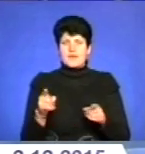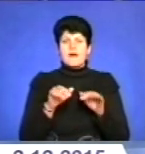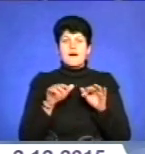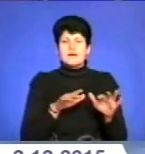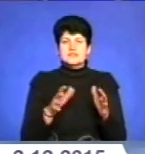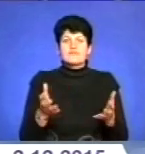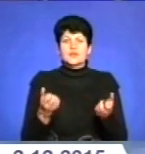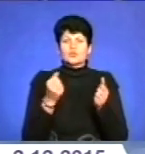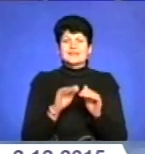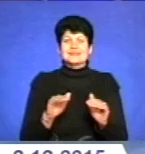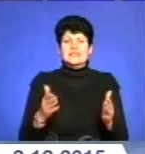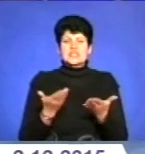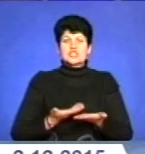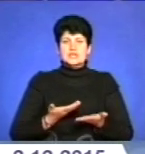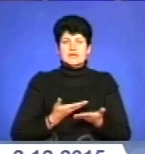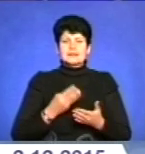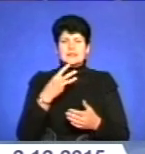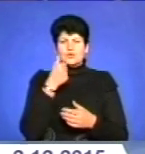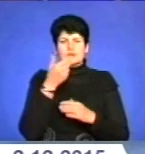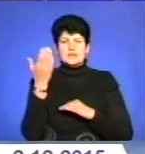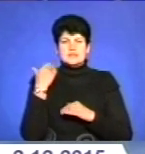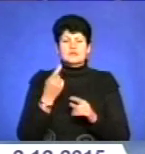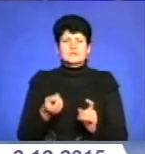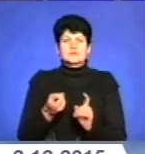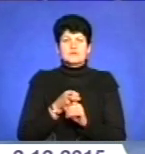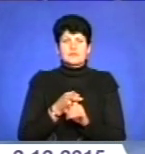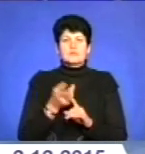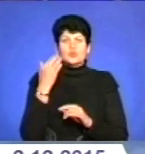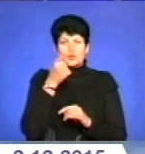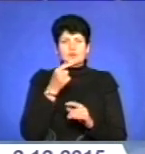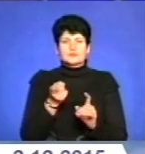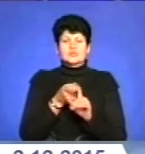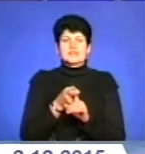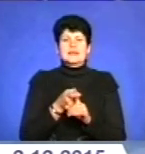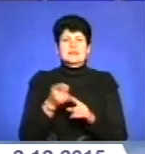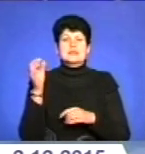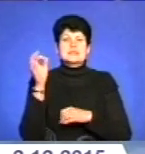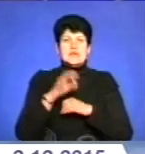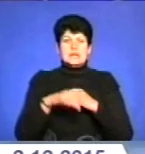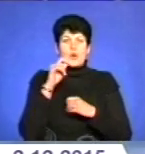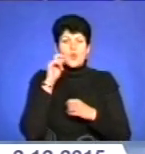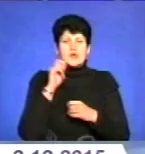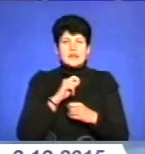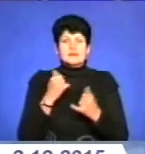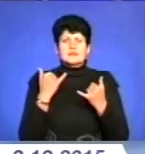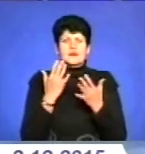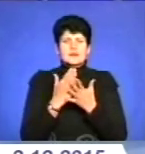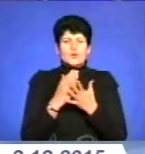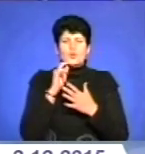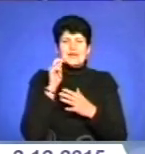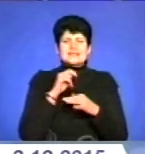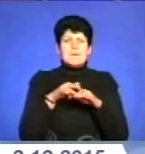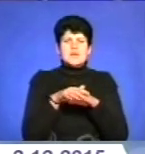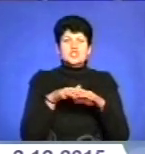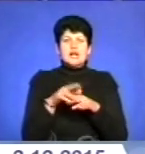три роки тому ініціювали на обласному рівні, торік долучилася Західна Україна. Нині діє всеукраїнська мережа донорів, які готові рятувати